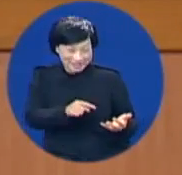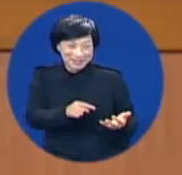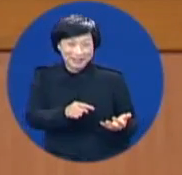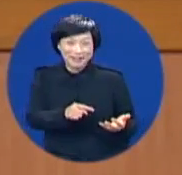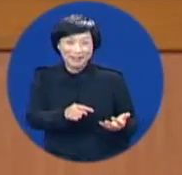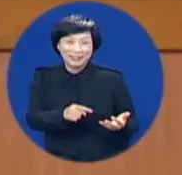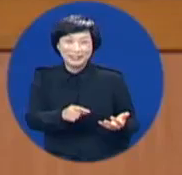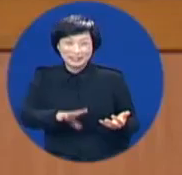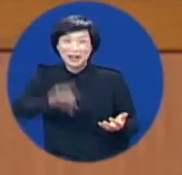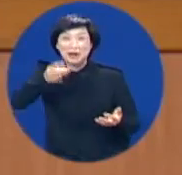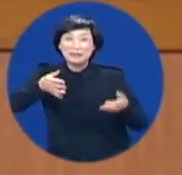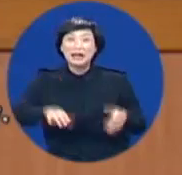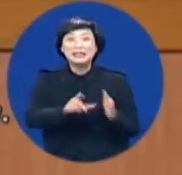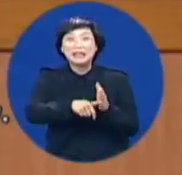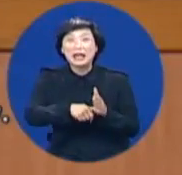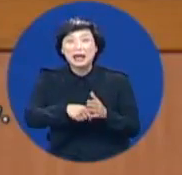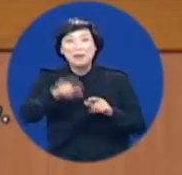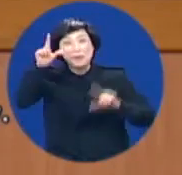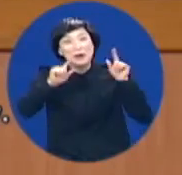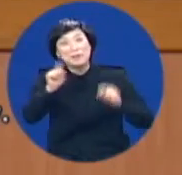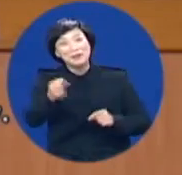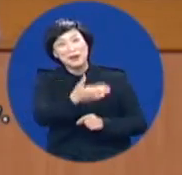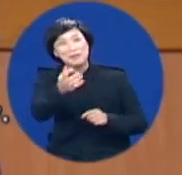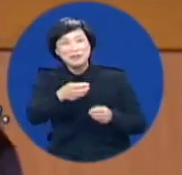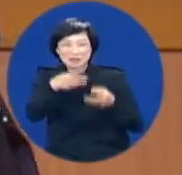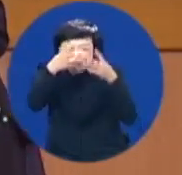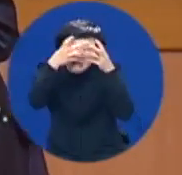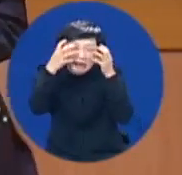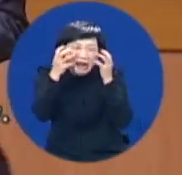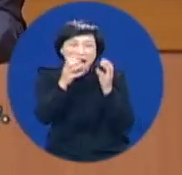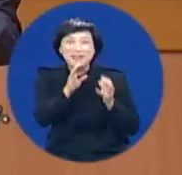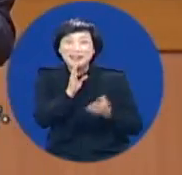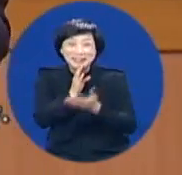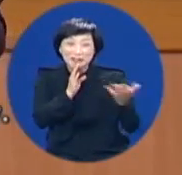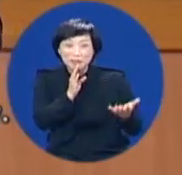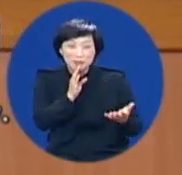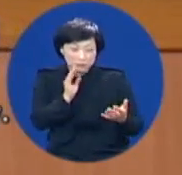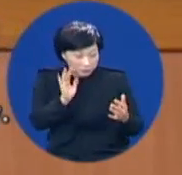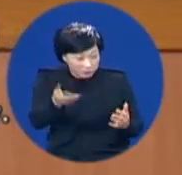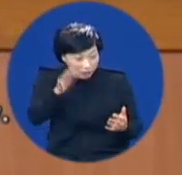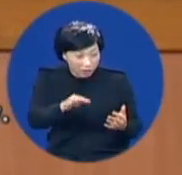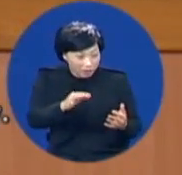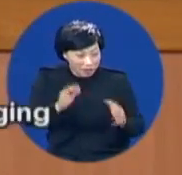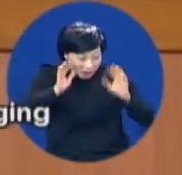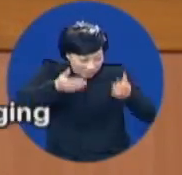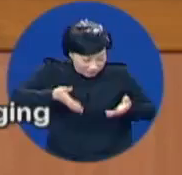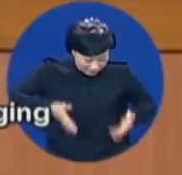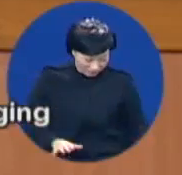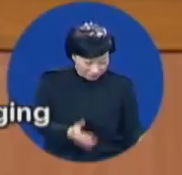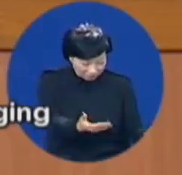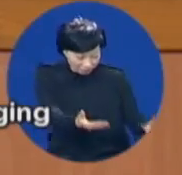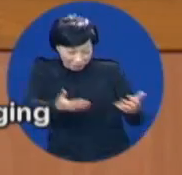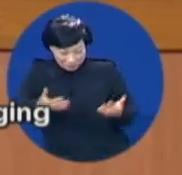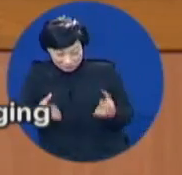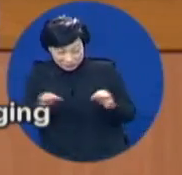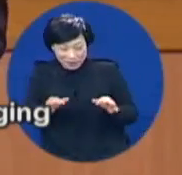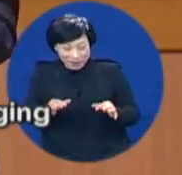불어 터져가지고 주름살이 다닥다닥 붙은 거 보는 순간에 고통이 무너져버려요. 어디가 안